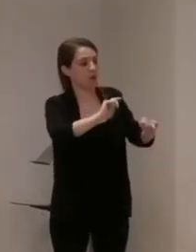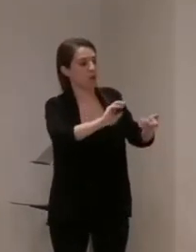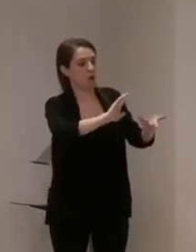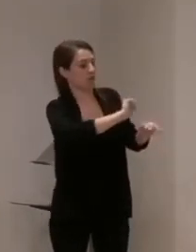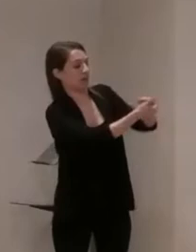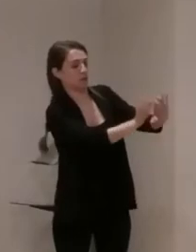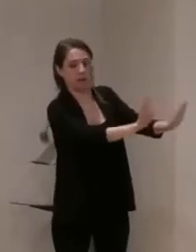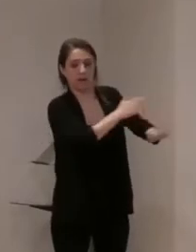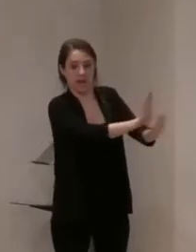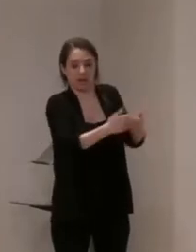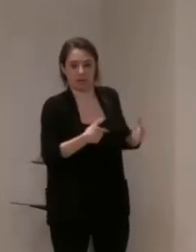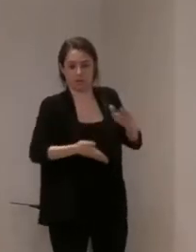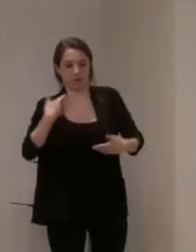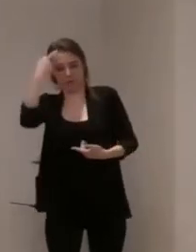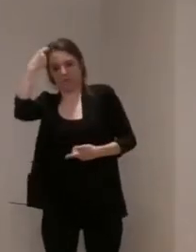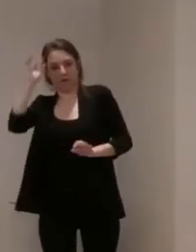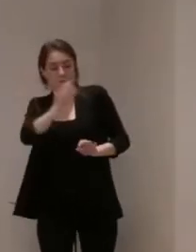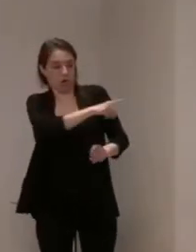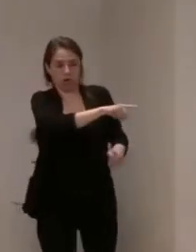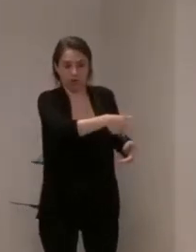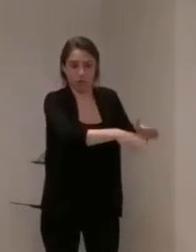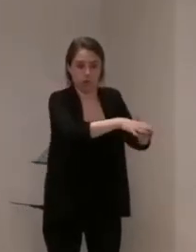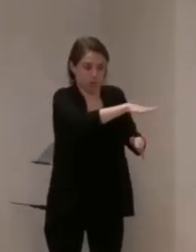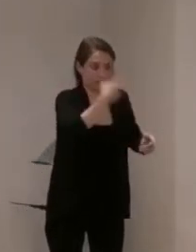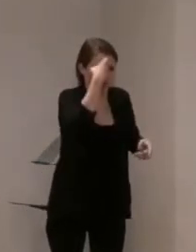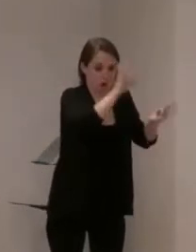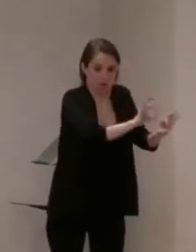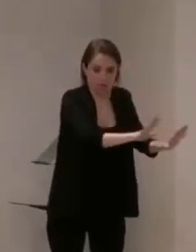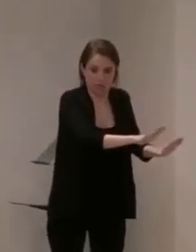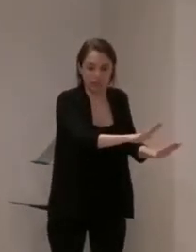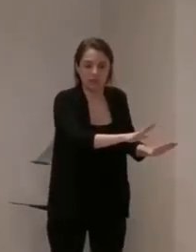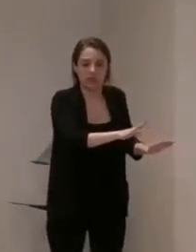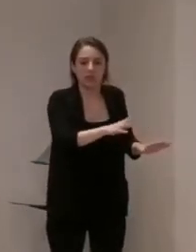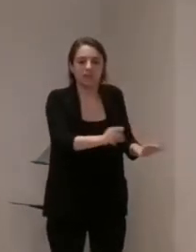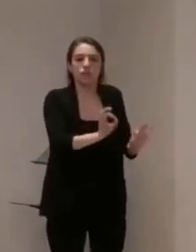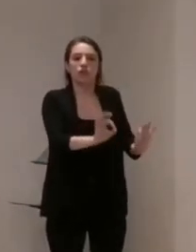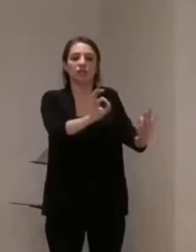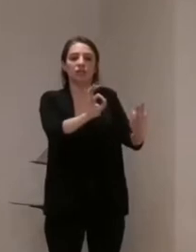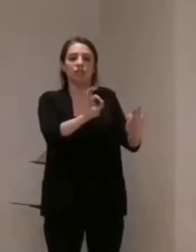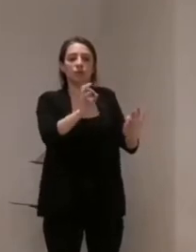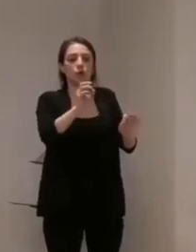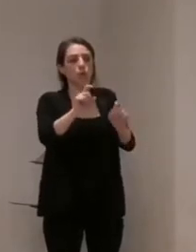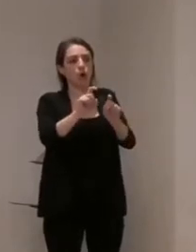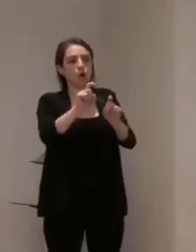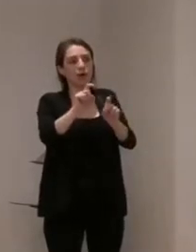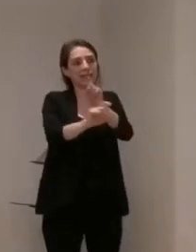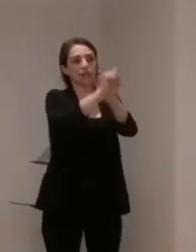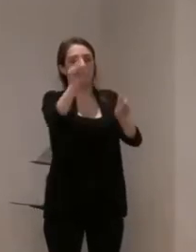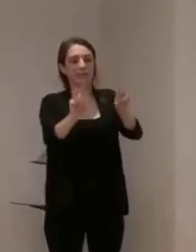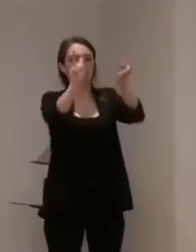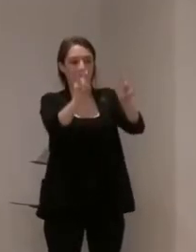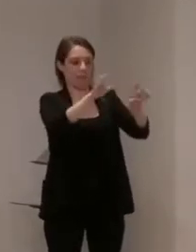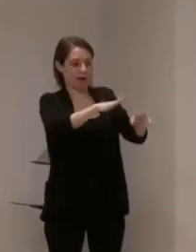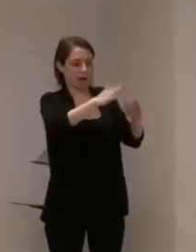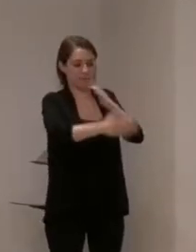no ens és neutral, no ens és indiferent. I aquí això planteja un tema de fons, que és Via Laietana, però va